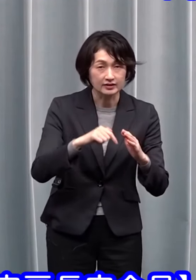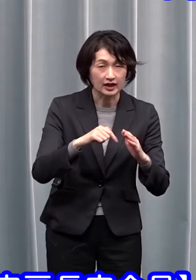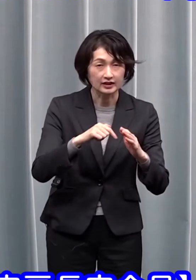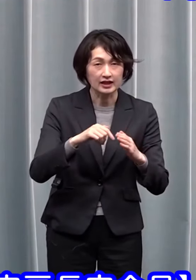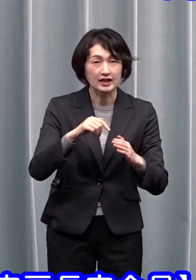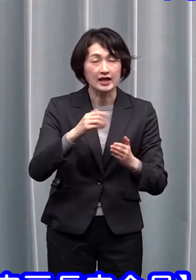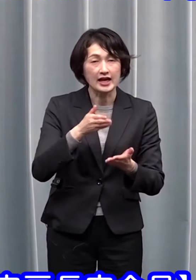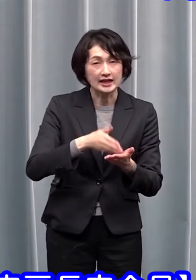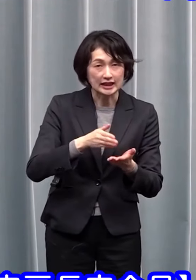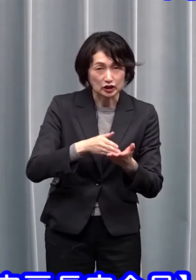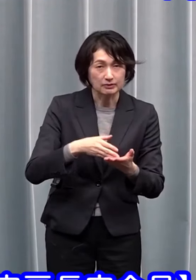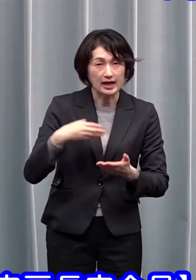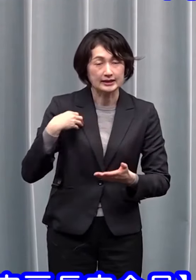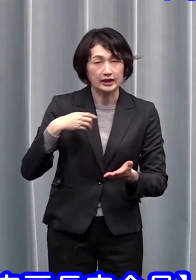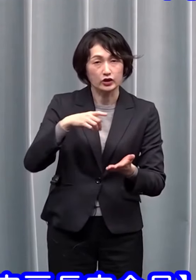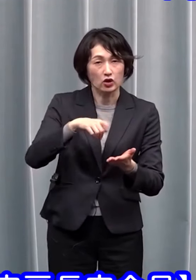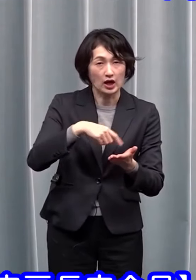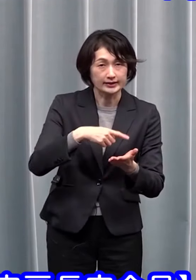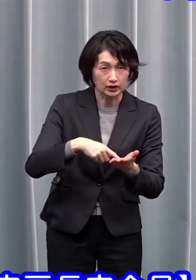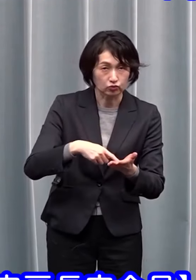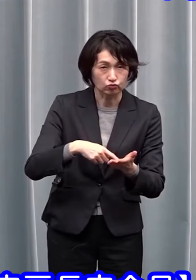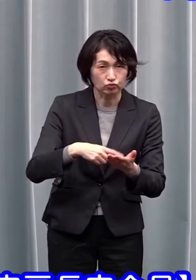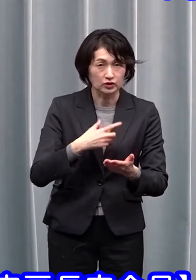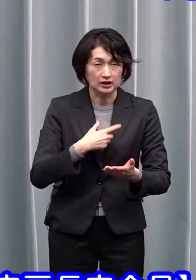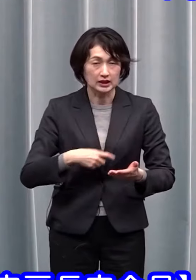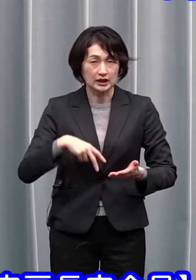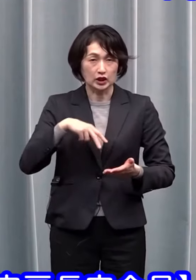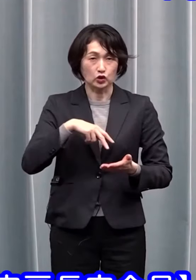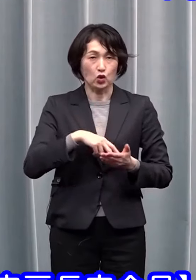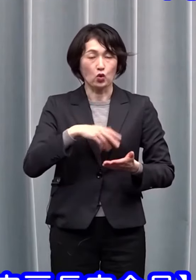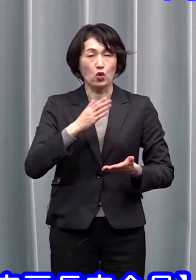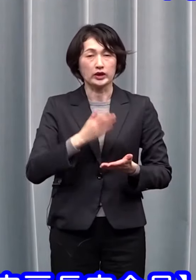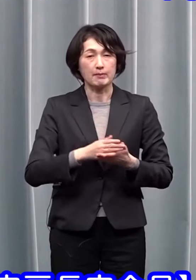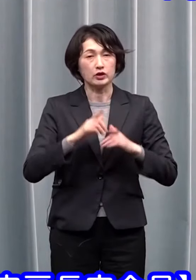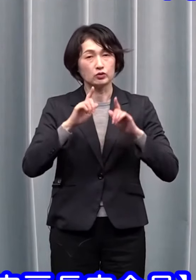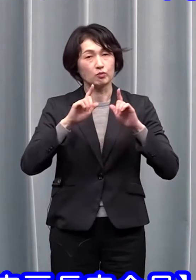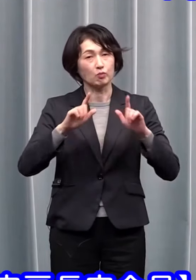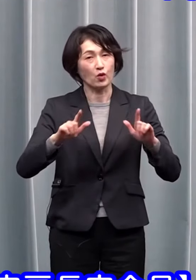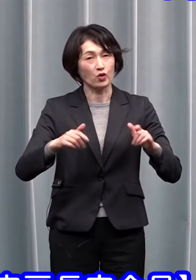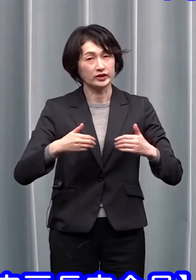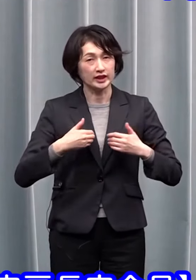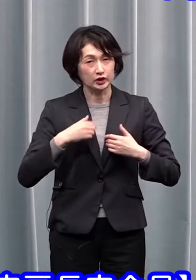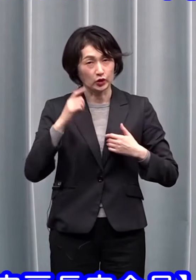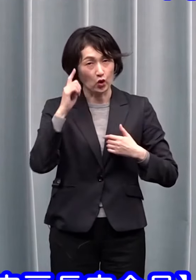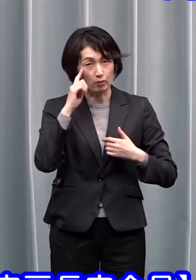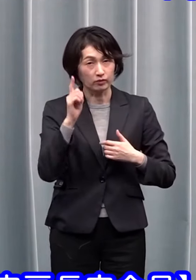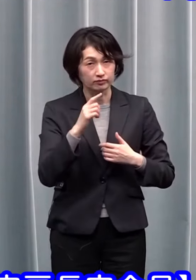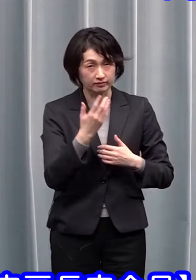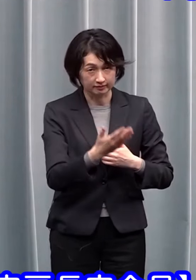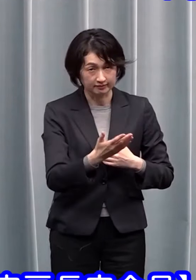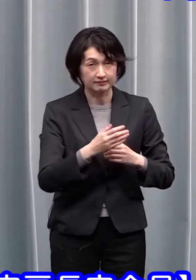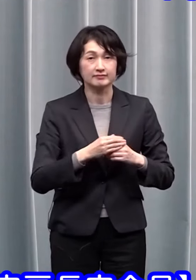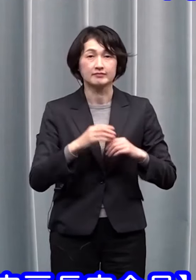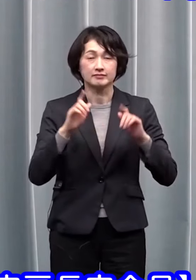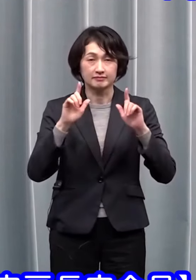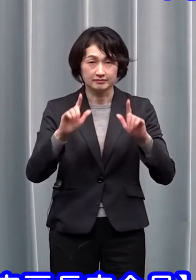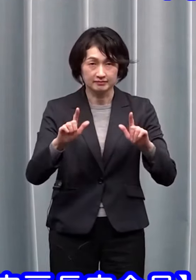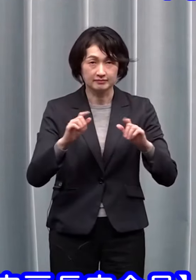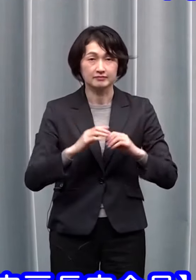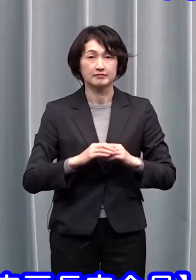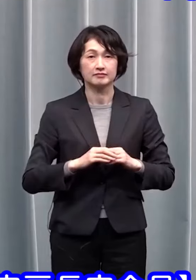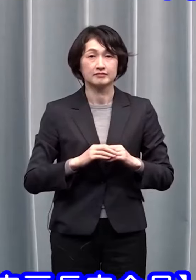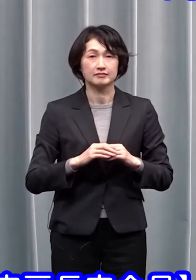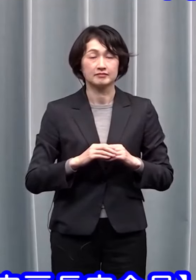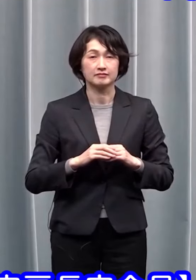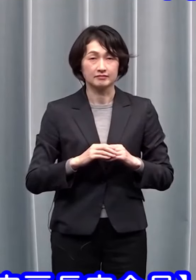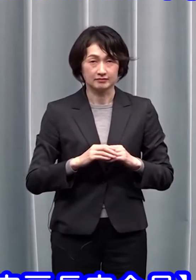した上で、まあ、議員あの 不出馬ということをやっていくべきじゃないかと思いますが、その点に関して政府としての見解をお願いいたします。 はい、